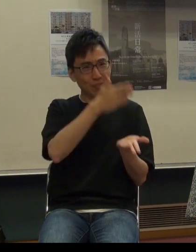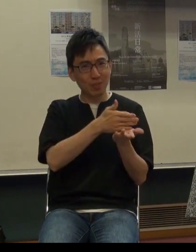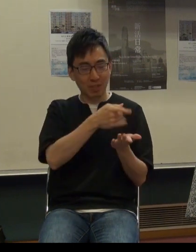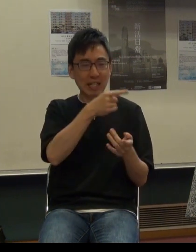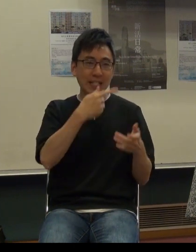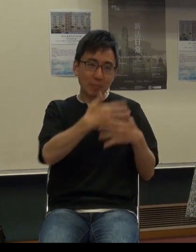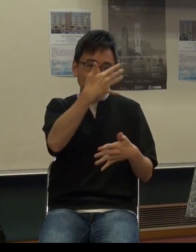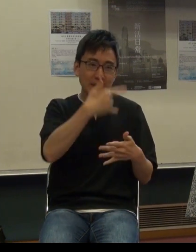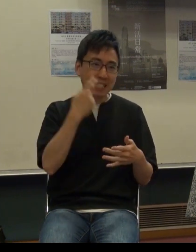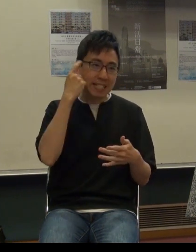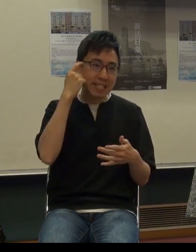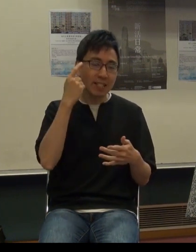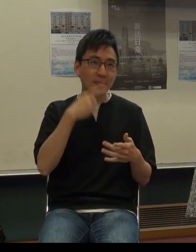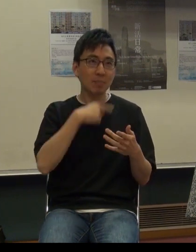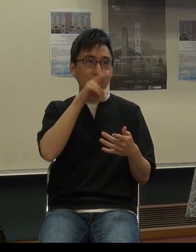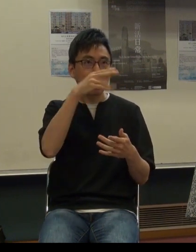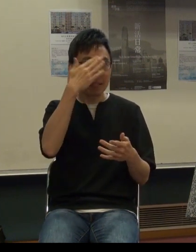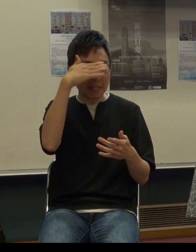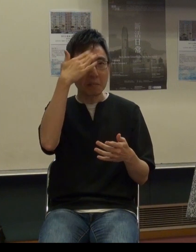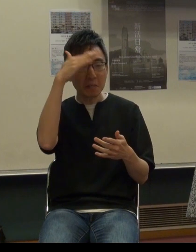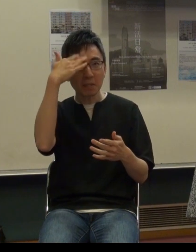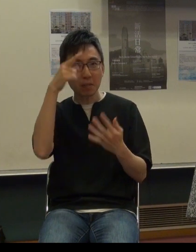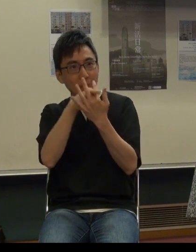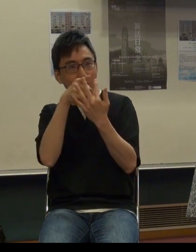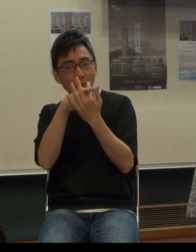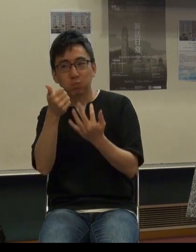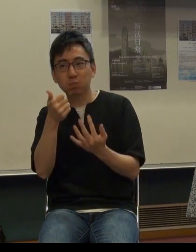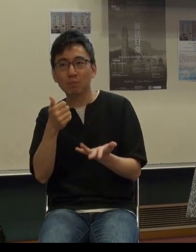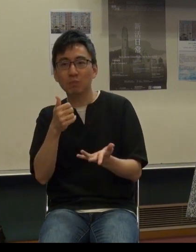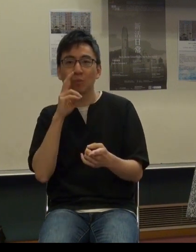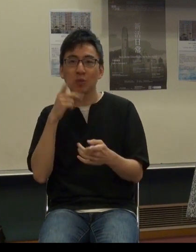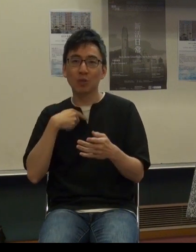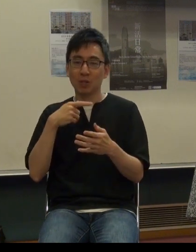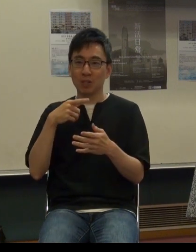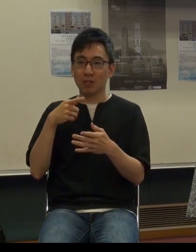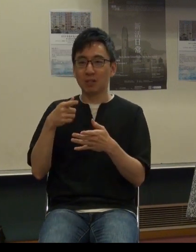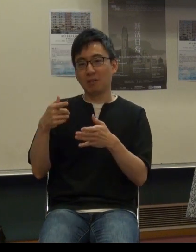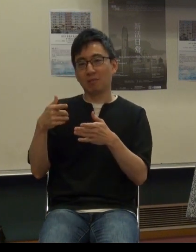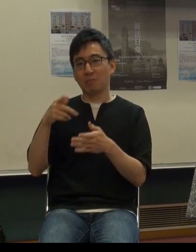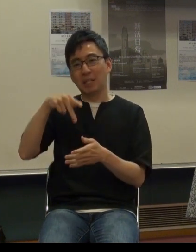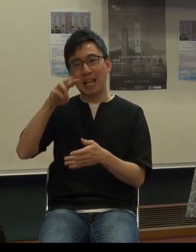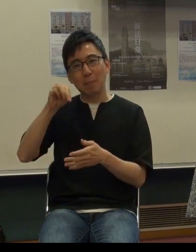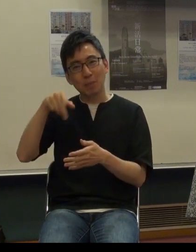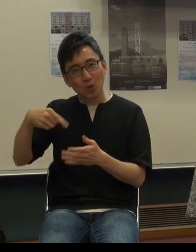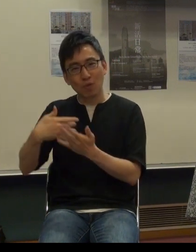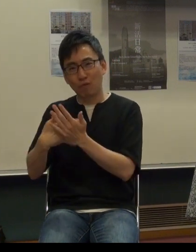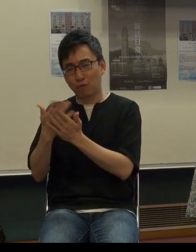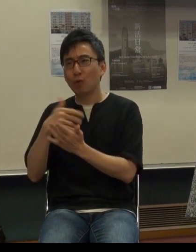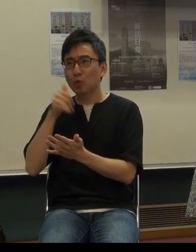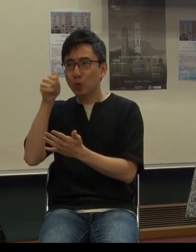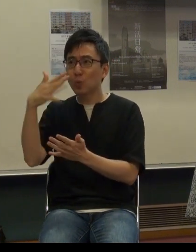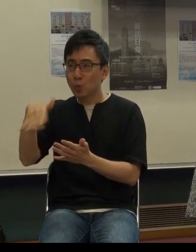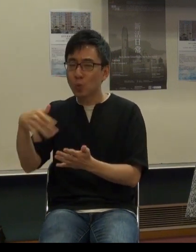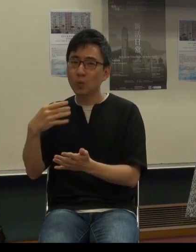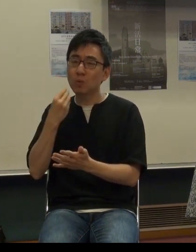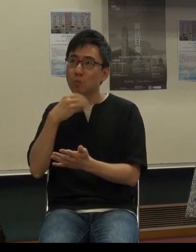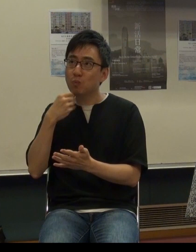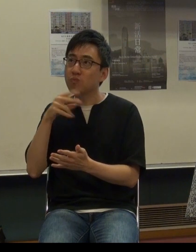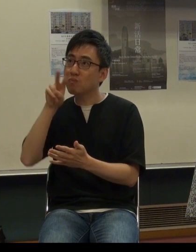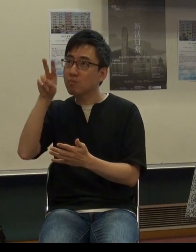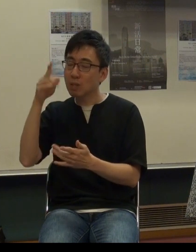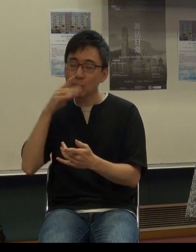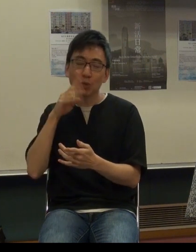知識去睇翻而家我哋啲香港嘅建築，包括你入去啲大館，我哋都有去玩下睇下。但如果我哋有去